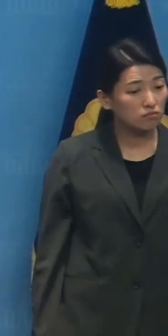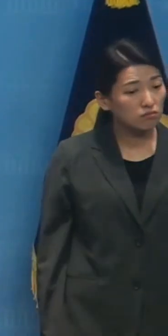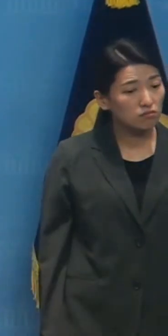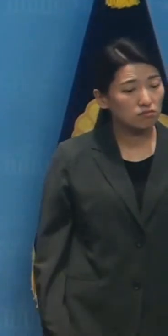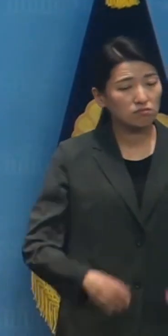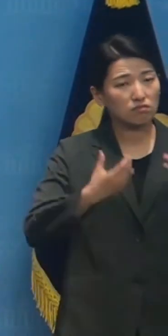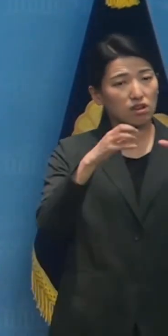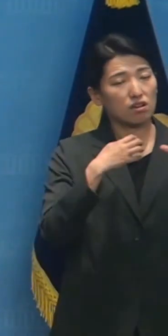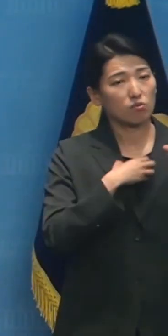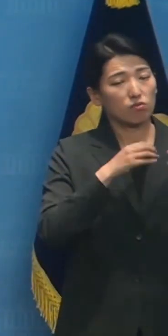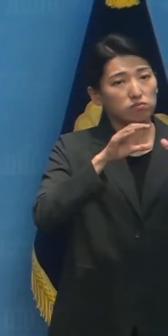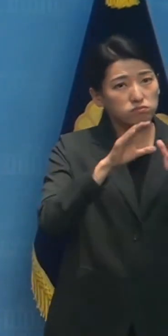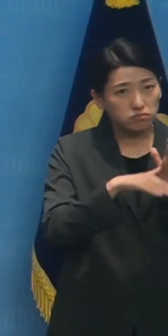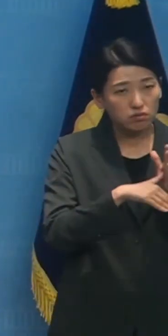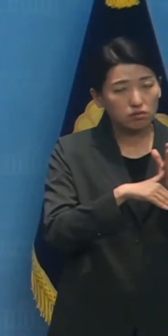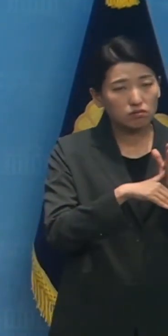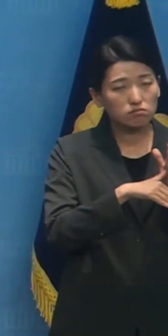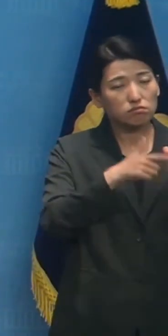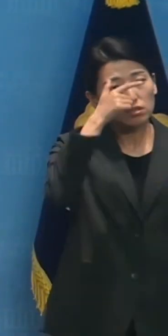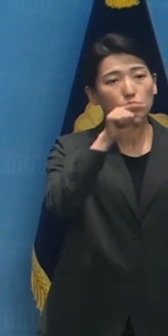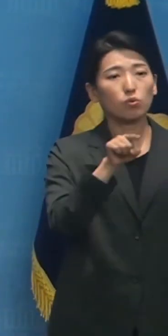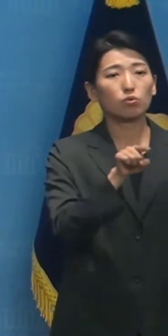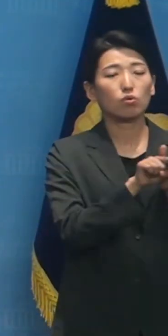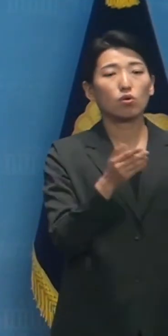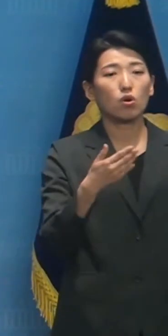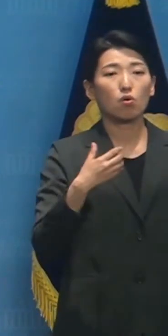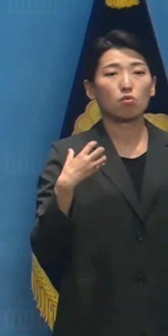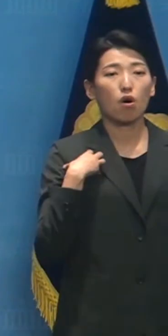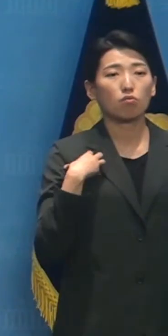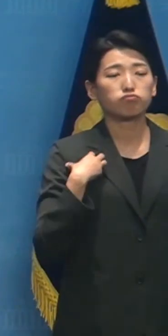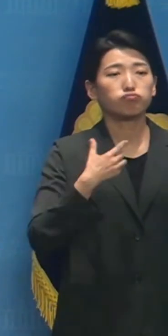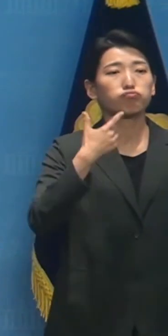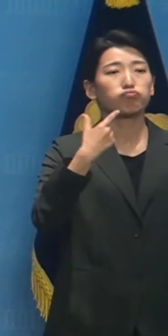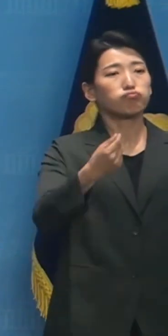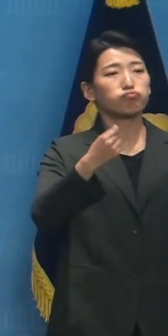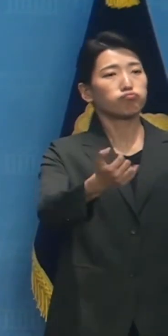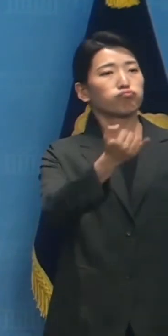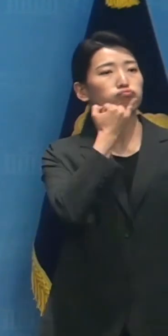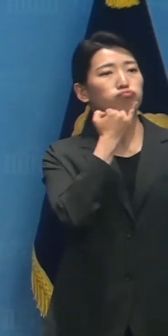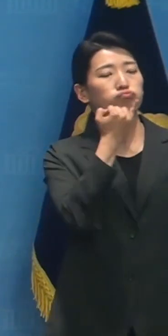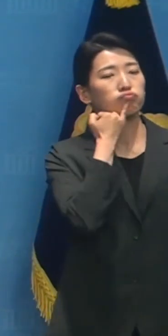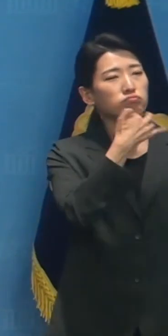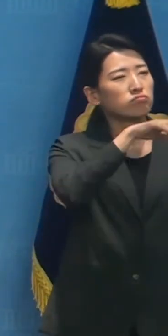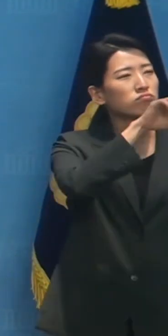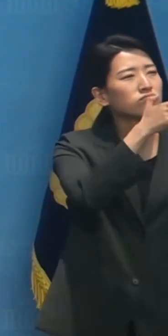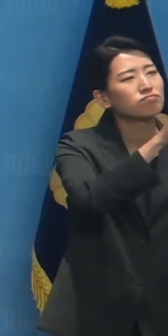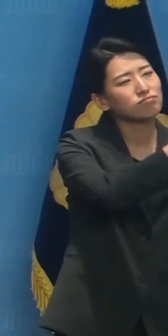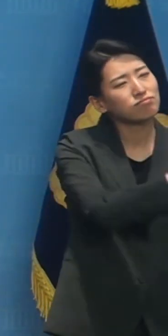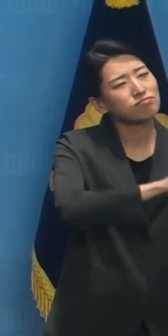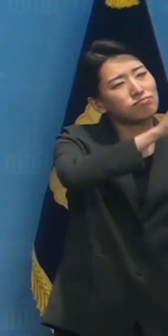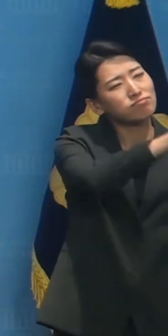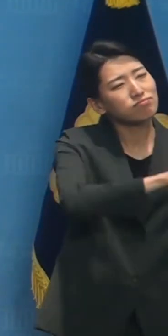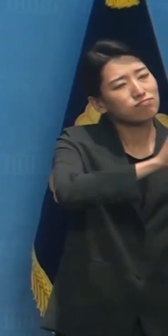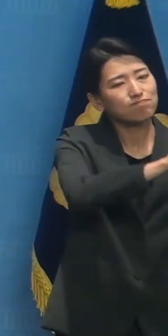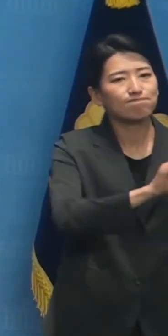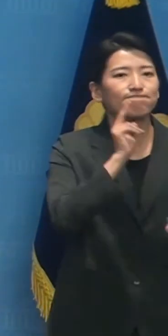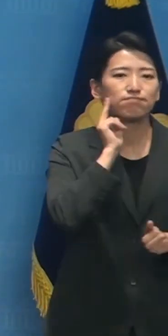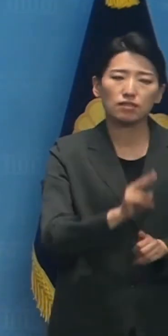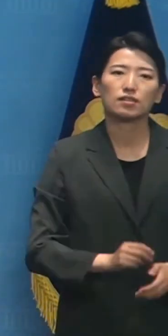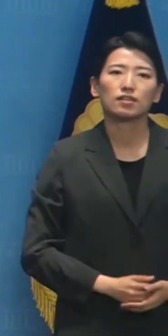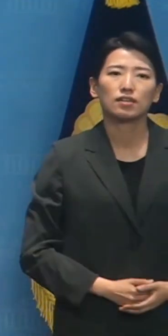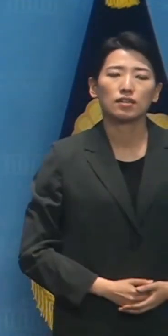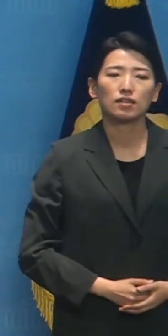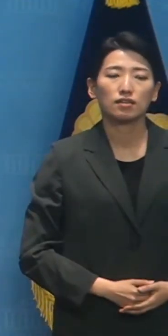역할은 정당하다며 오히려 정광훈의 관심을 사기에 바빴습니다. 이번 내란 정부에서